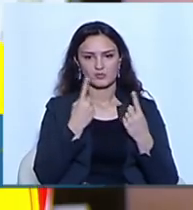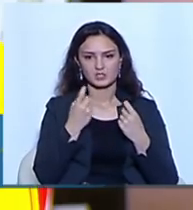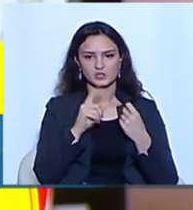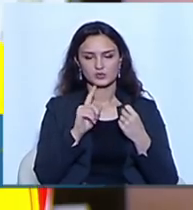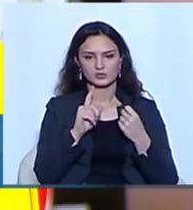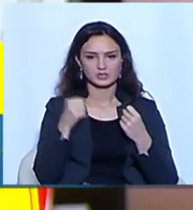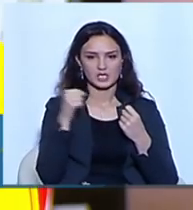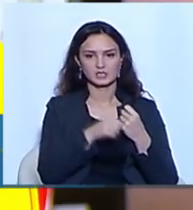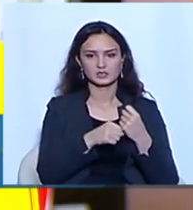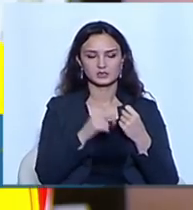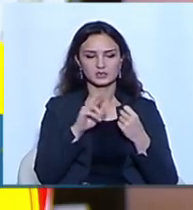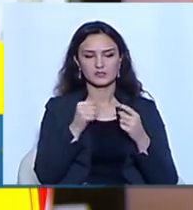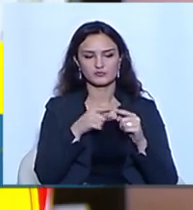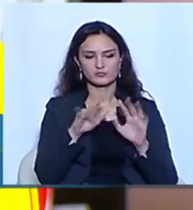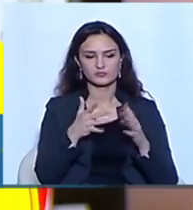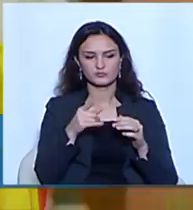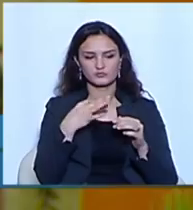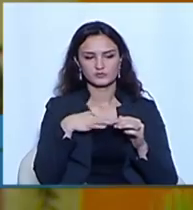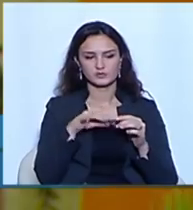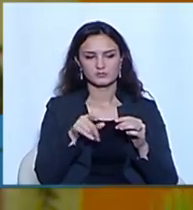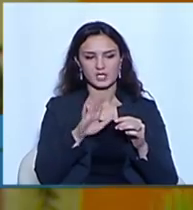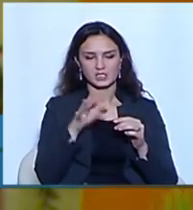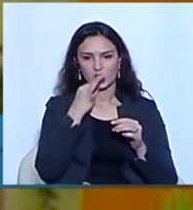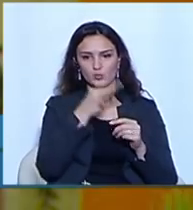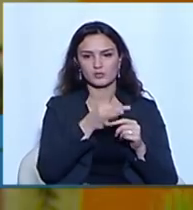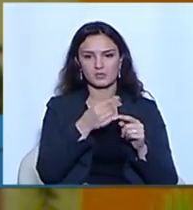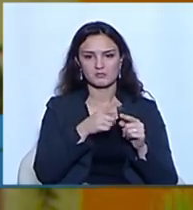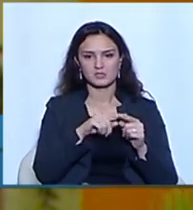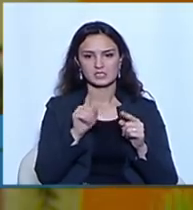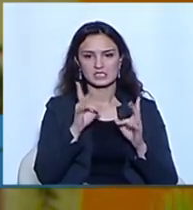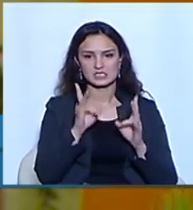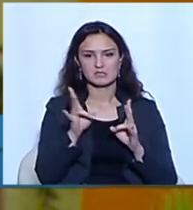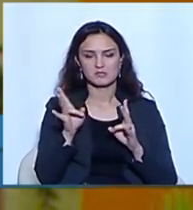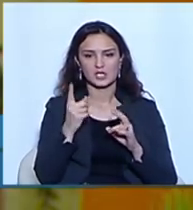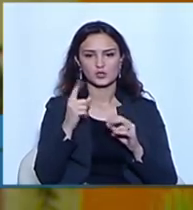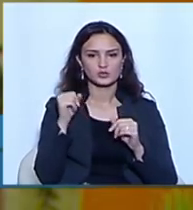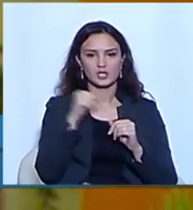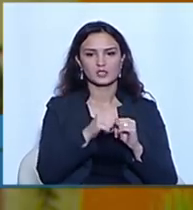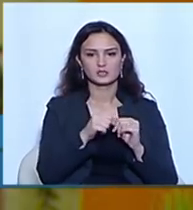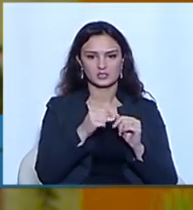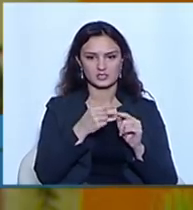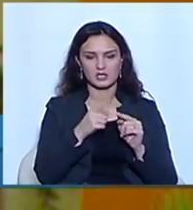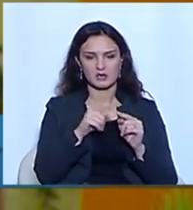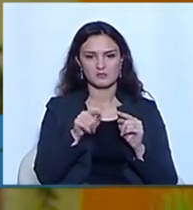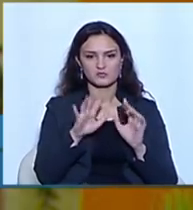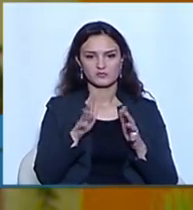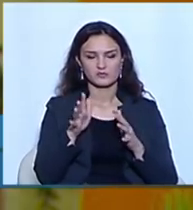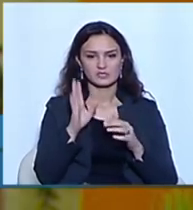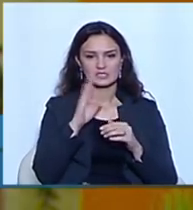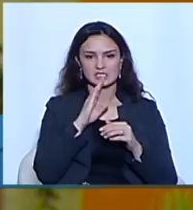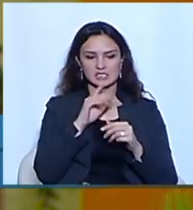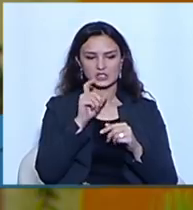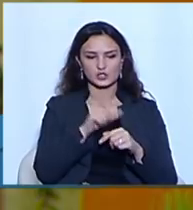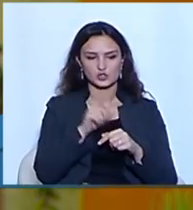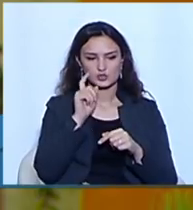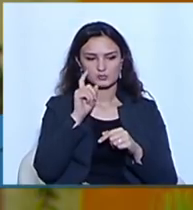რომ დაუშვათ დაარტყეს და ამ შემთხვევაში შვილი რომ არ გეუბნება იმას რაც ხდება და რატო დაარტყეს, ამ შემთხვევაში აი დედის